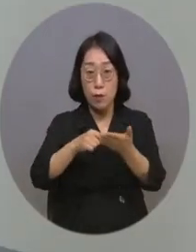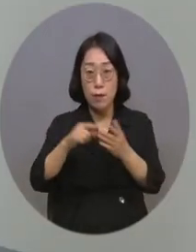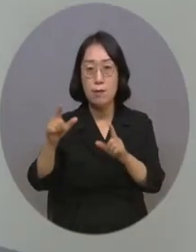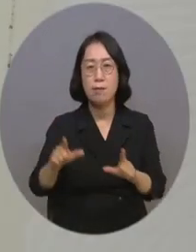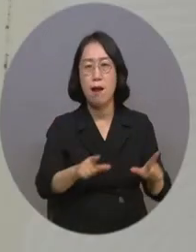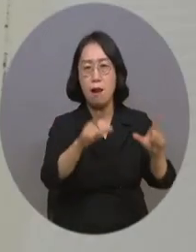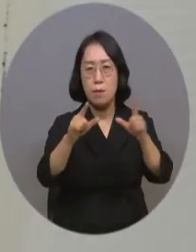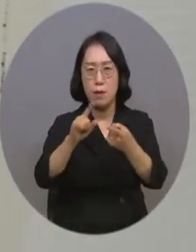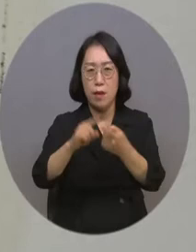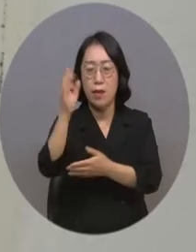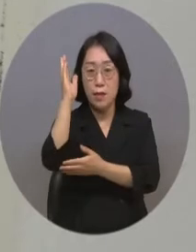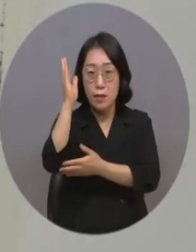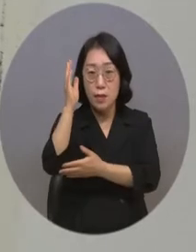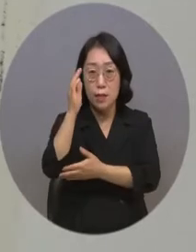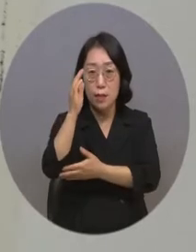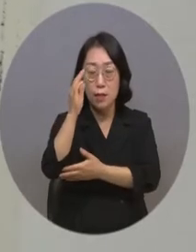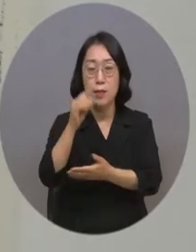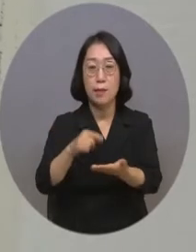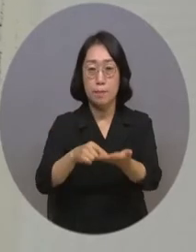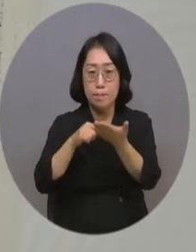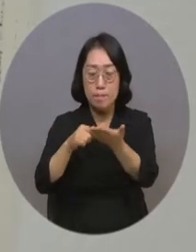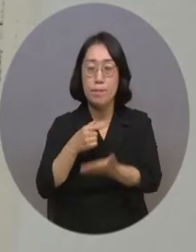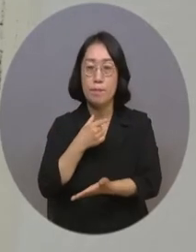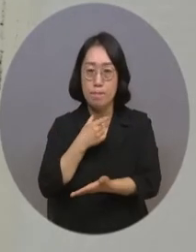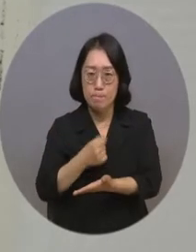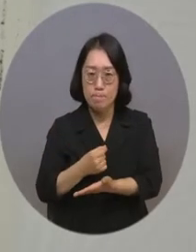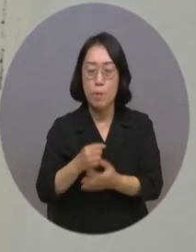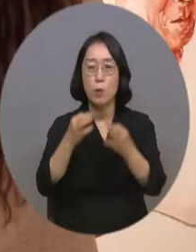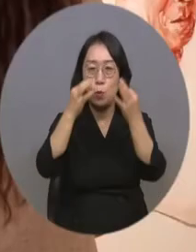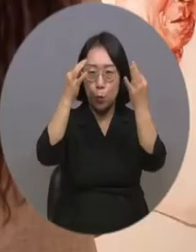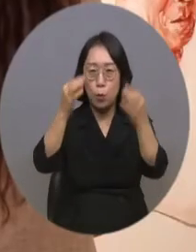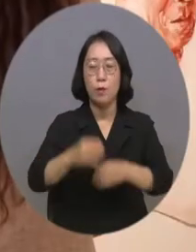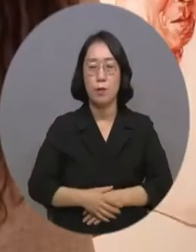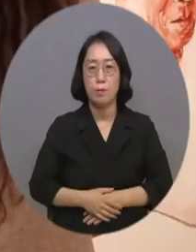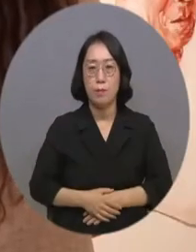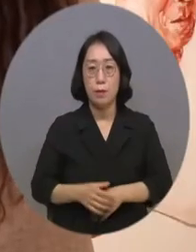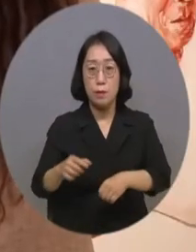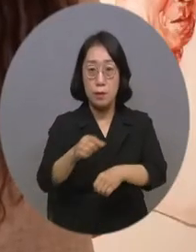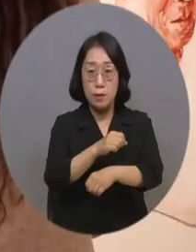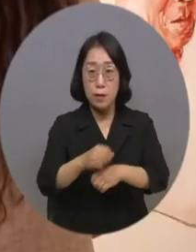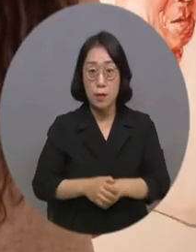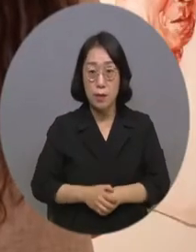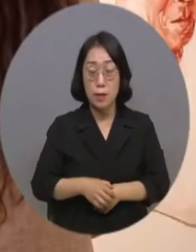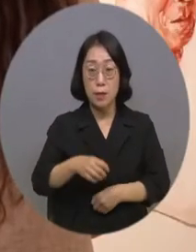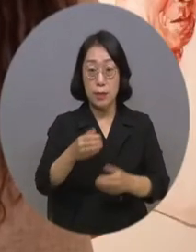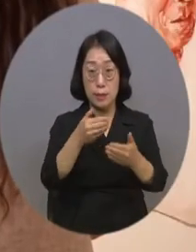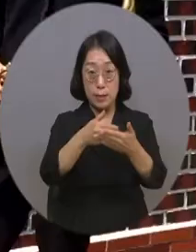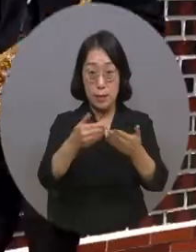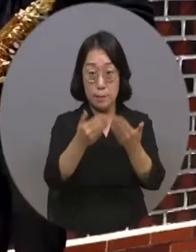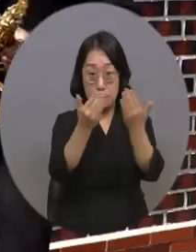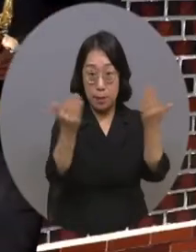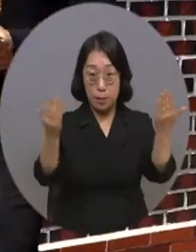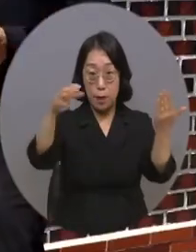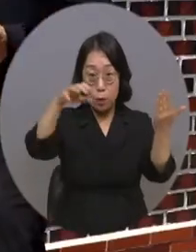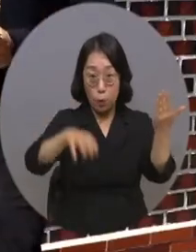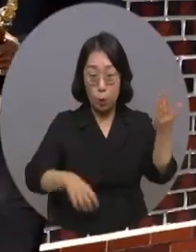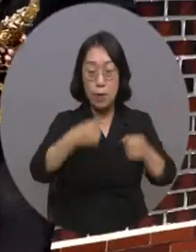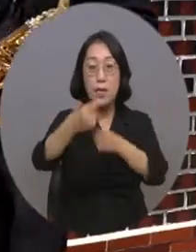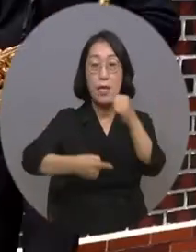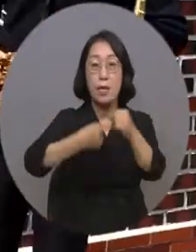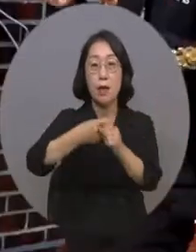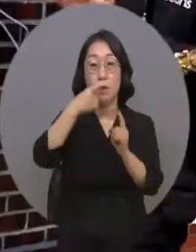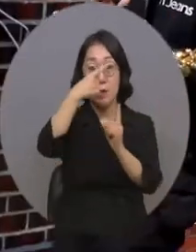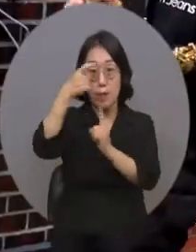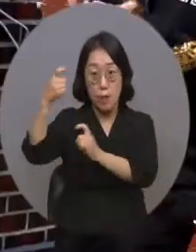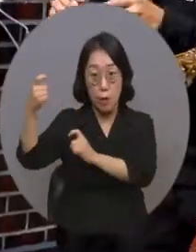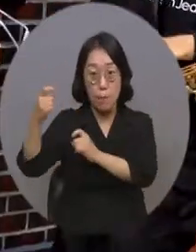대한 이야기를 담아내려 노력했다고 밝혔습니다. 특히 에그 갤러리는 개관 1주년을 맞아 이번